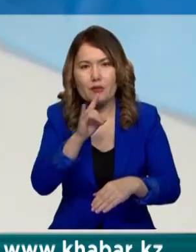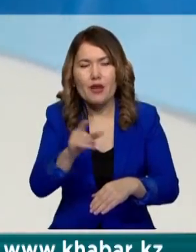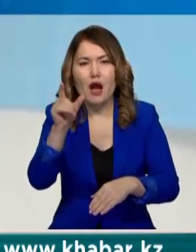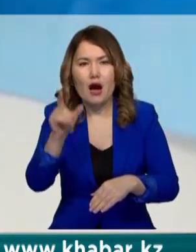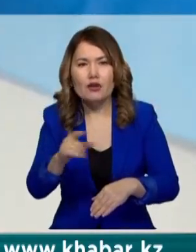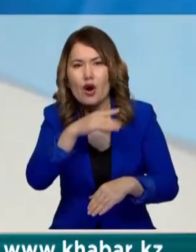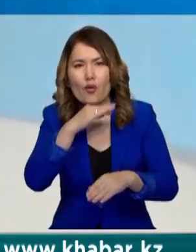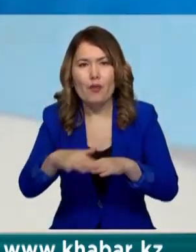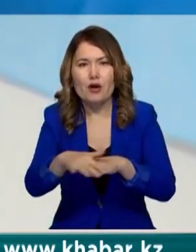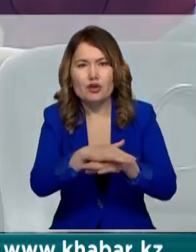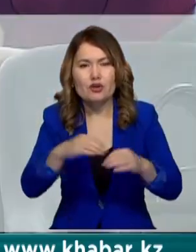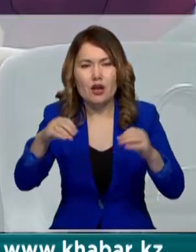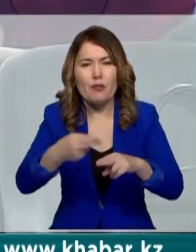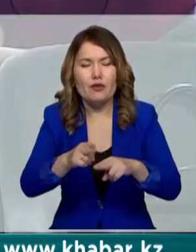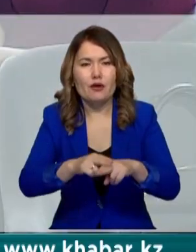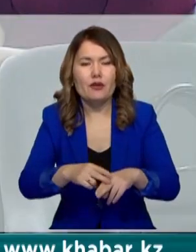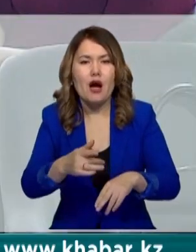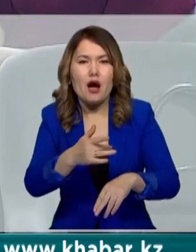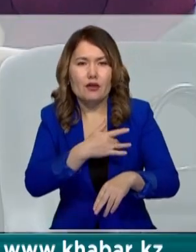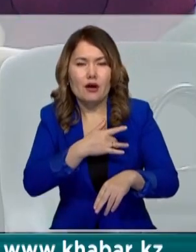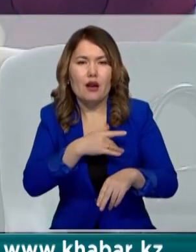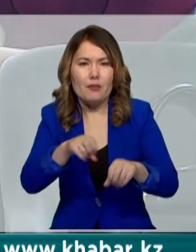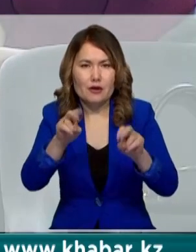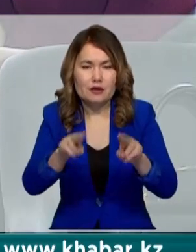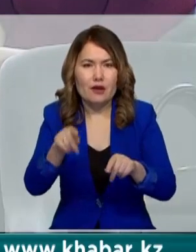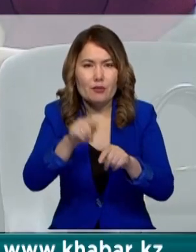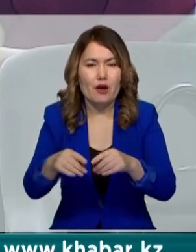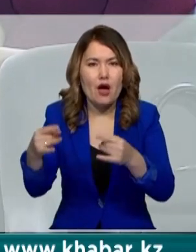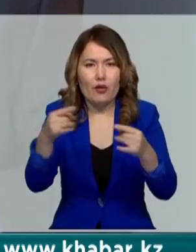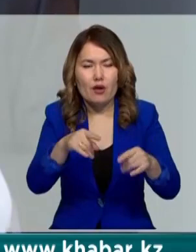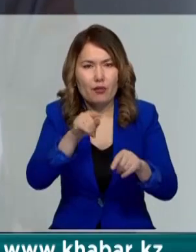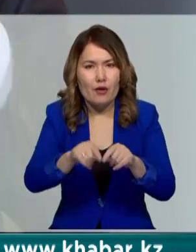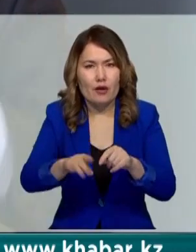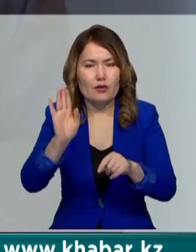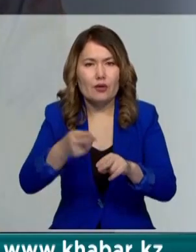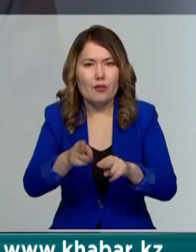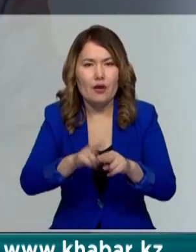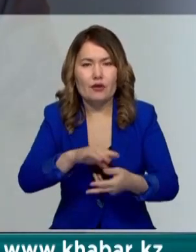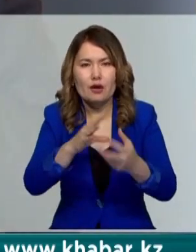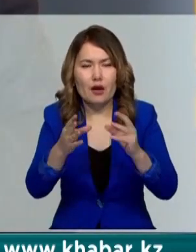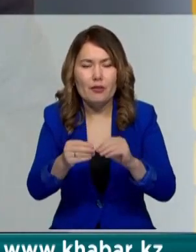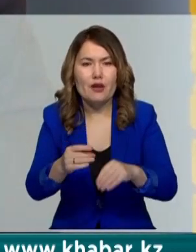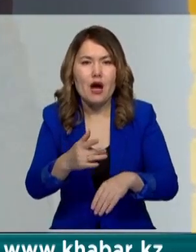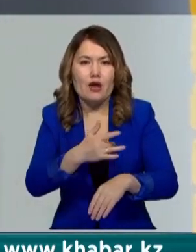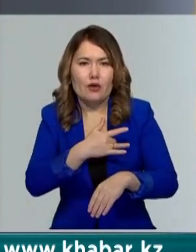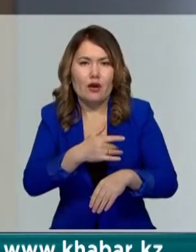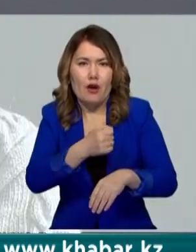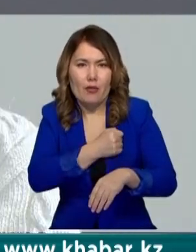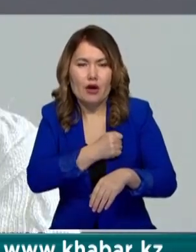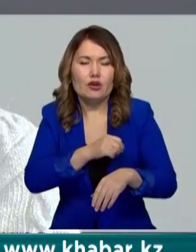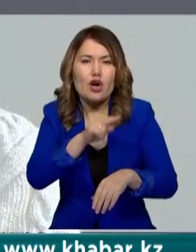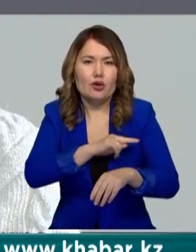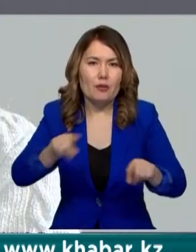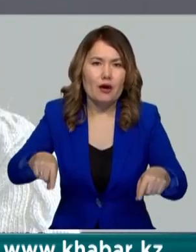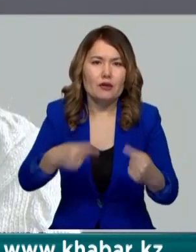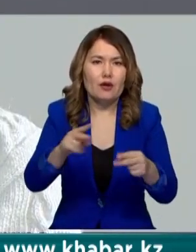адам көп жиналатын жерлерге дефибриллятор деп аталатын арнайы қондырғы орнатылып жатыр. Бұл құрылғы тоқтап қалған жүректің жұмысын қайта